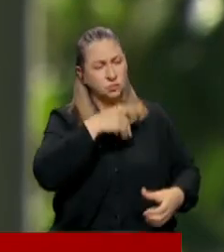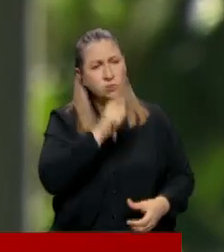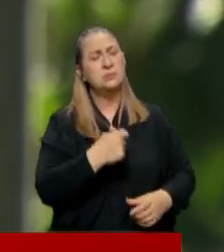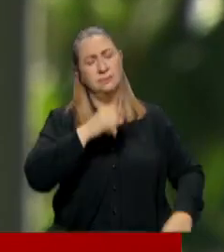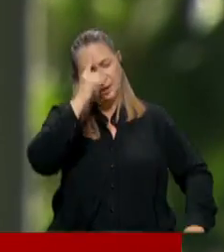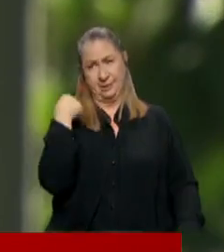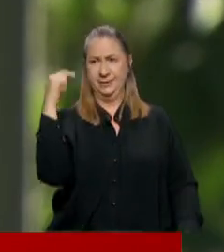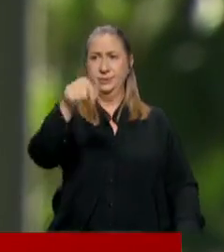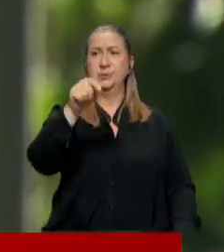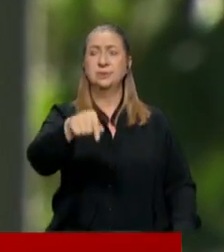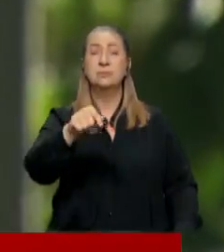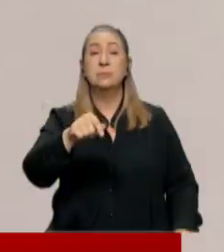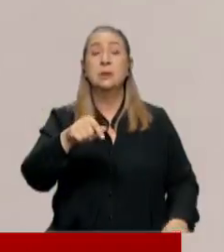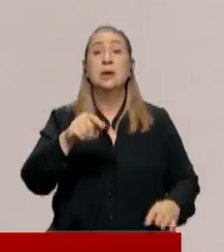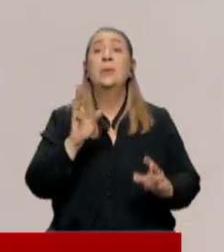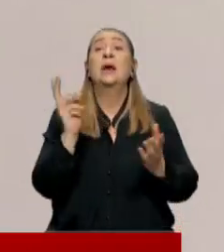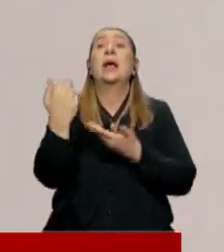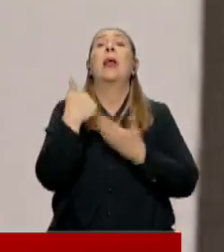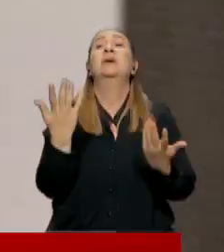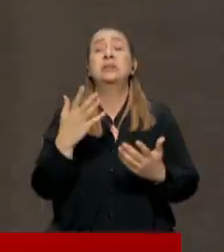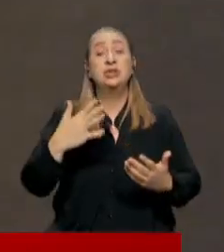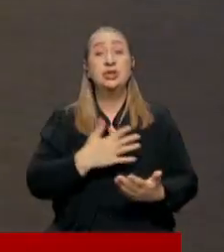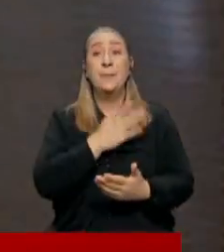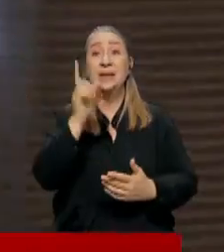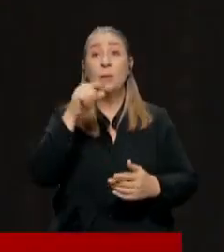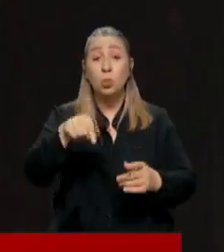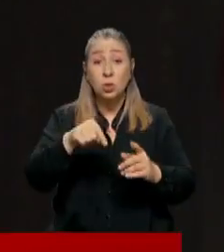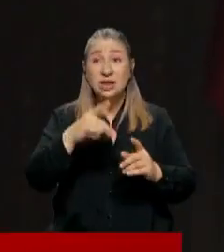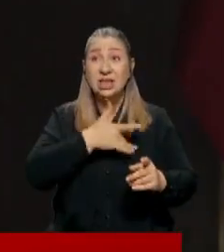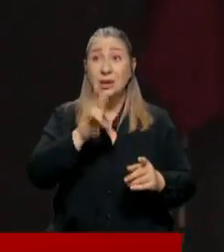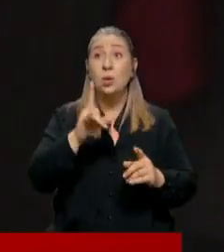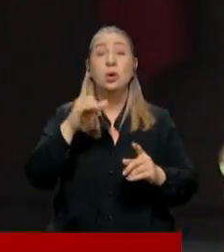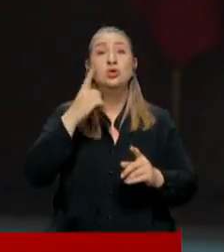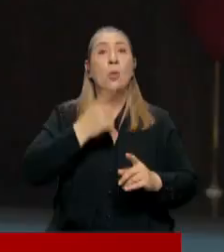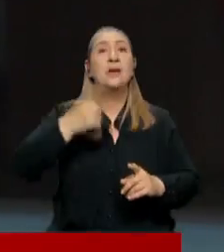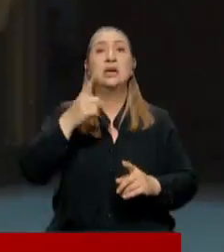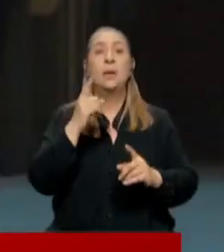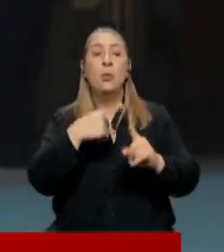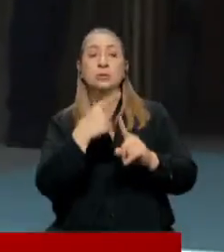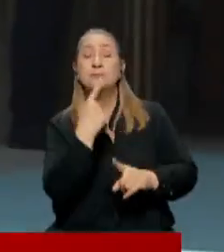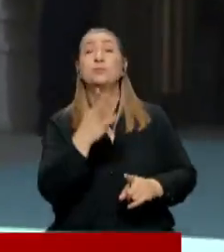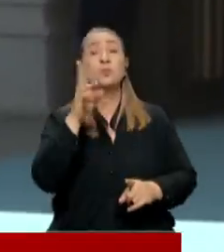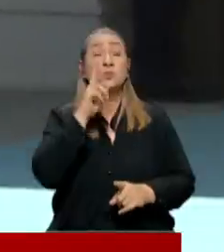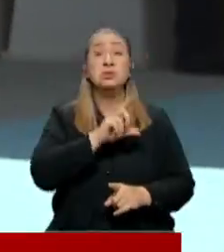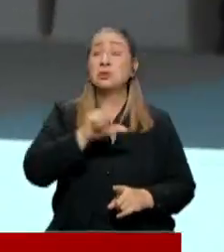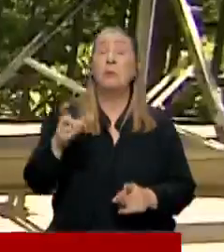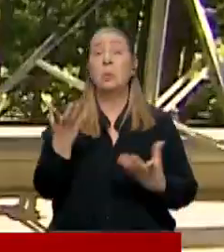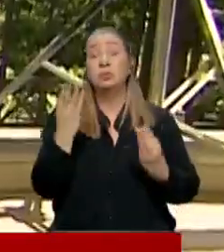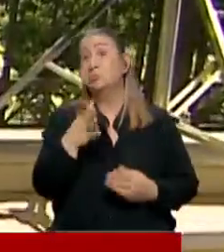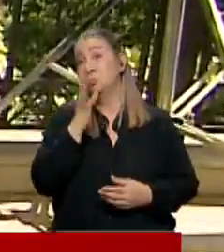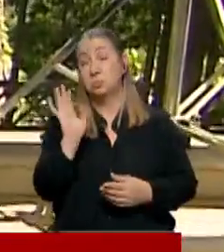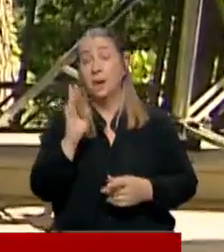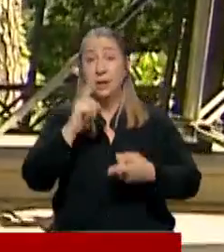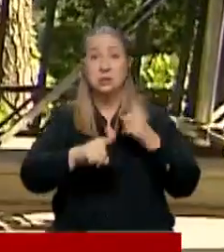veriyorum, tek başıma geleceğim. Mesela ama hükümeti çıkamaz. CHP liderinin canlı yayın teklifine bugüne kadar Cumhurbaşkanı olumlu yanıt vermedi. Son çağrısına ne yanıt vereceği bilinmiyor.